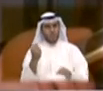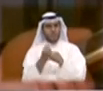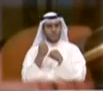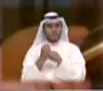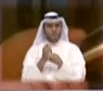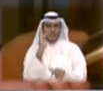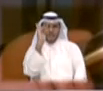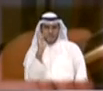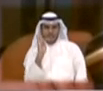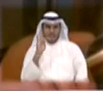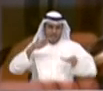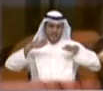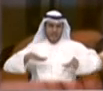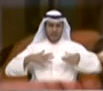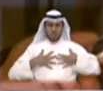الكراسي، كراسيها مريحة،